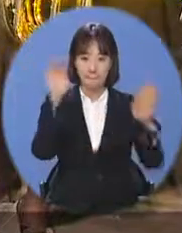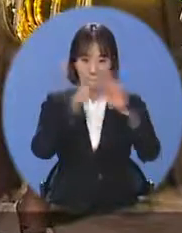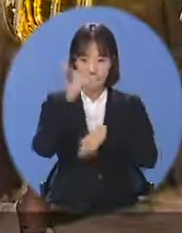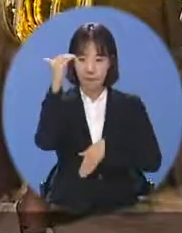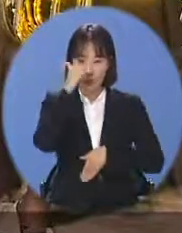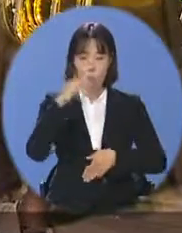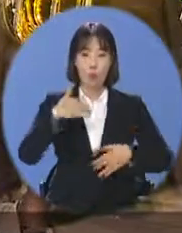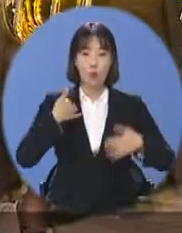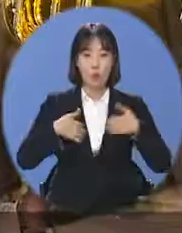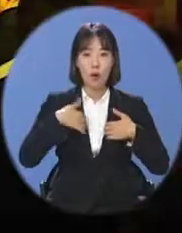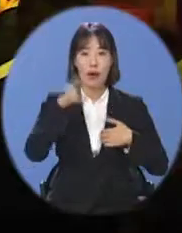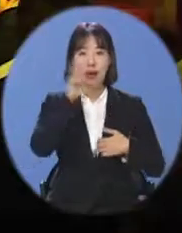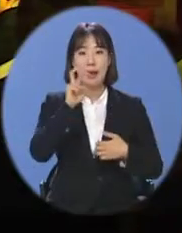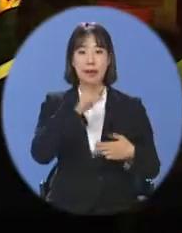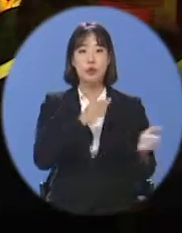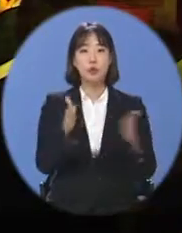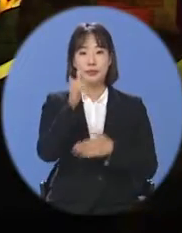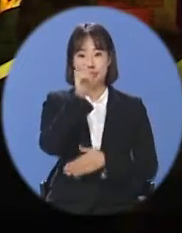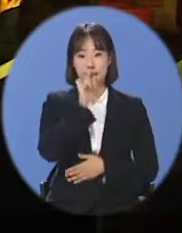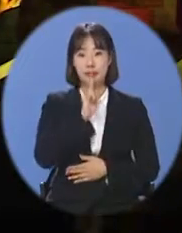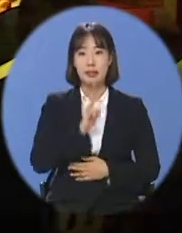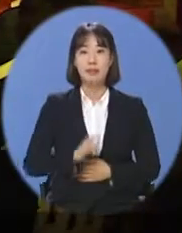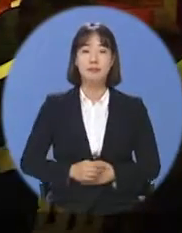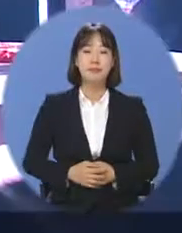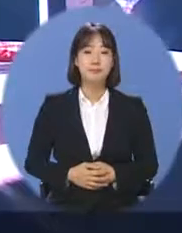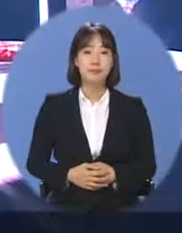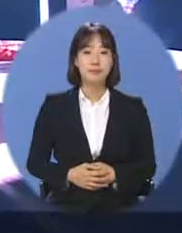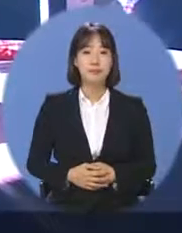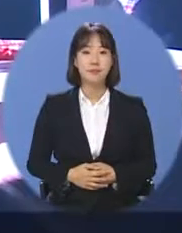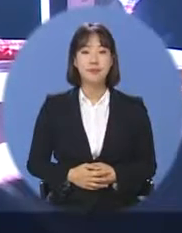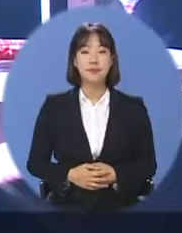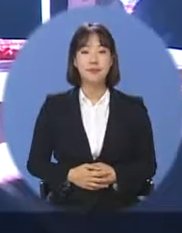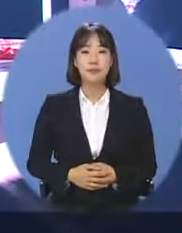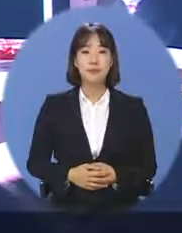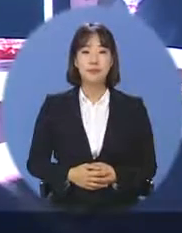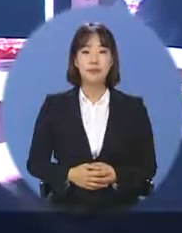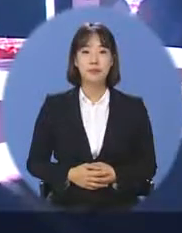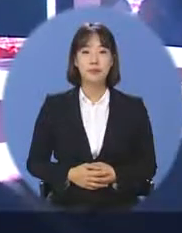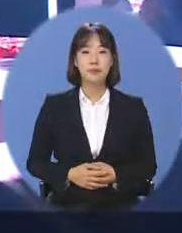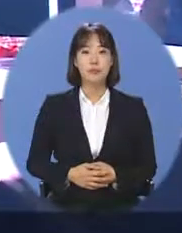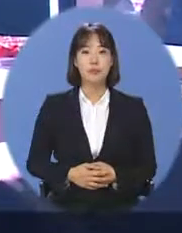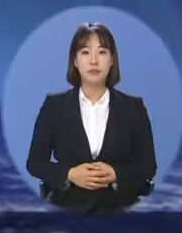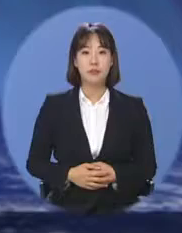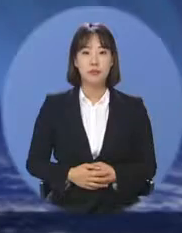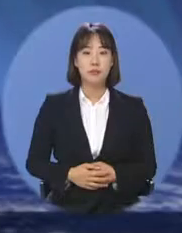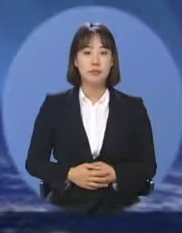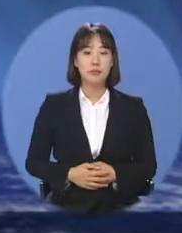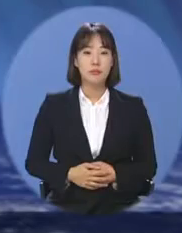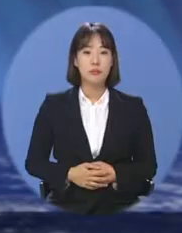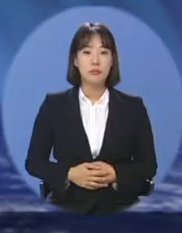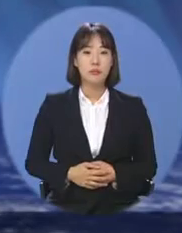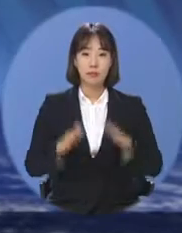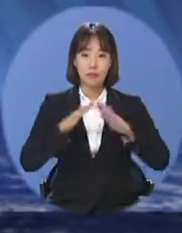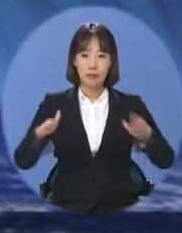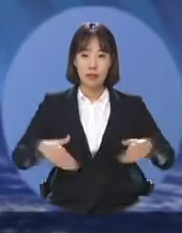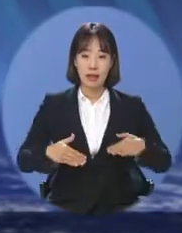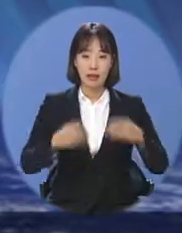등 야간 문화 향유 프로그램입니다. 지금까지 단신 브리핑이었습니다.